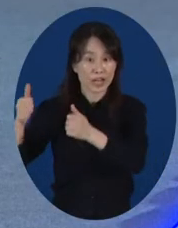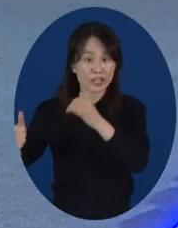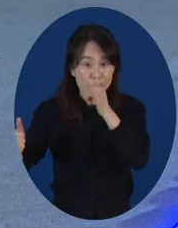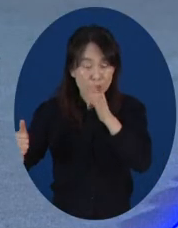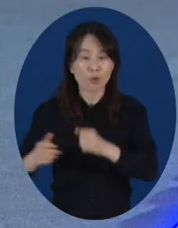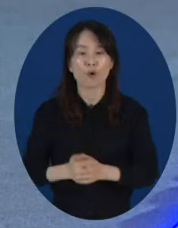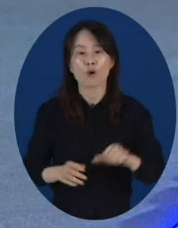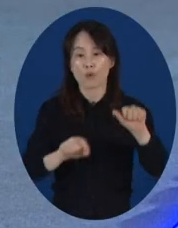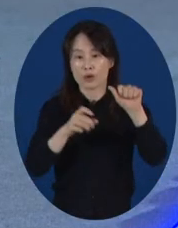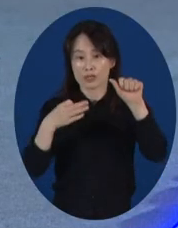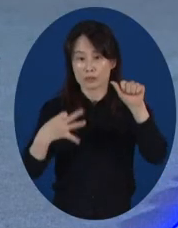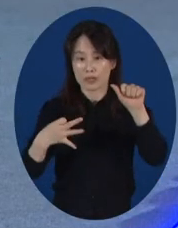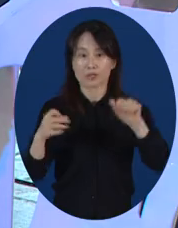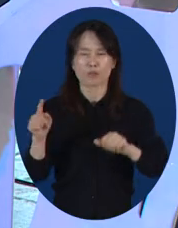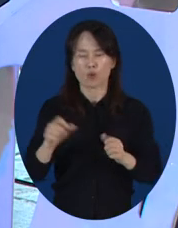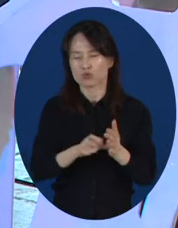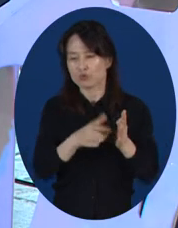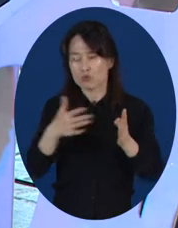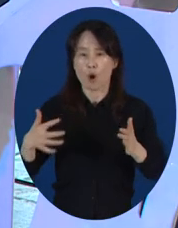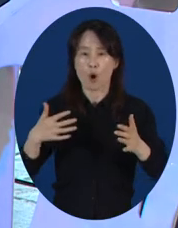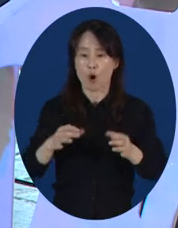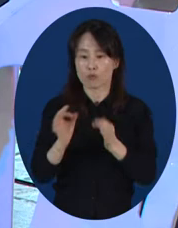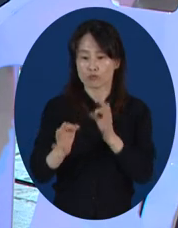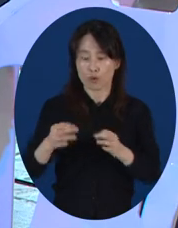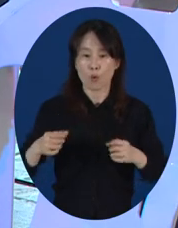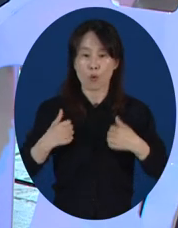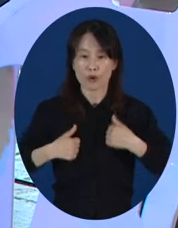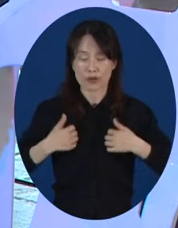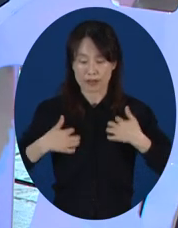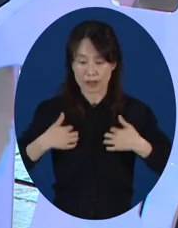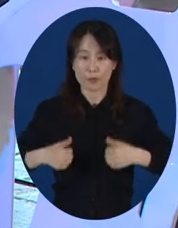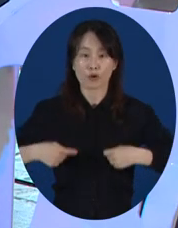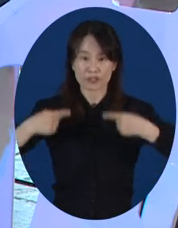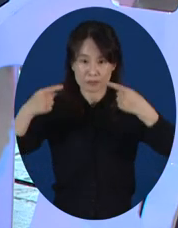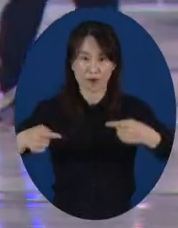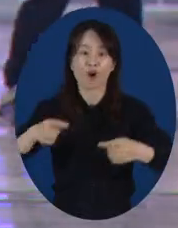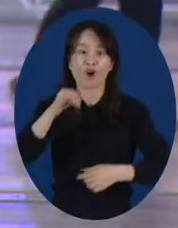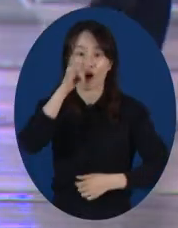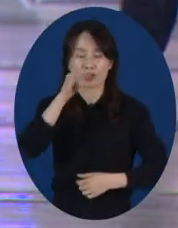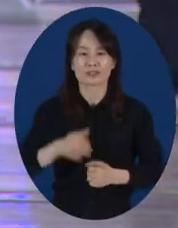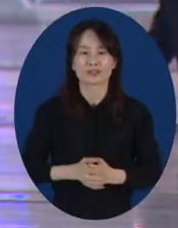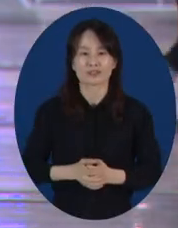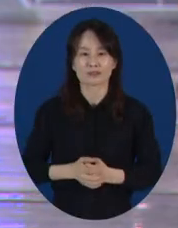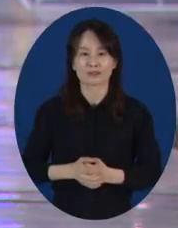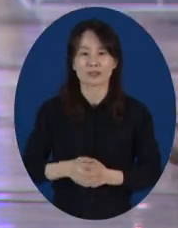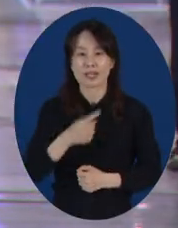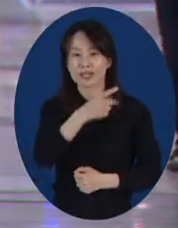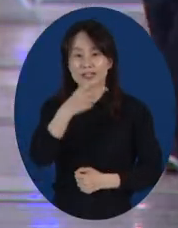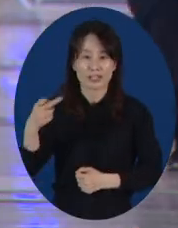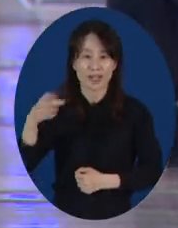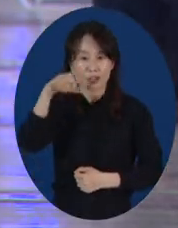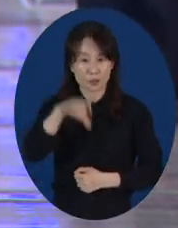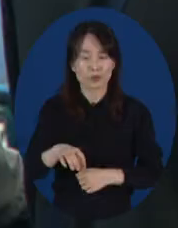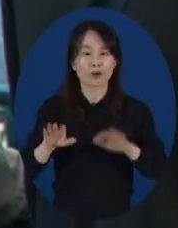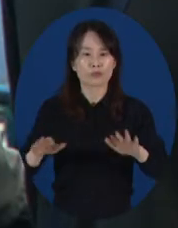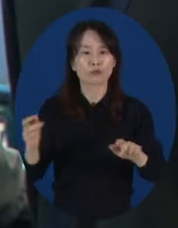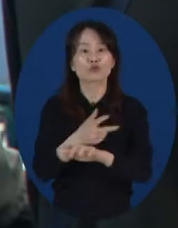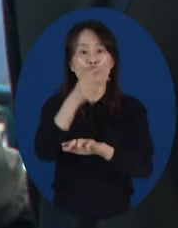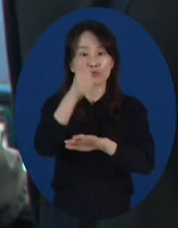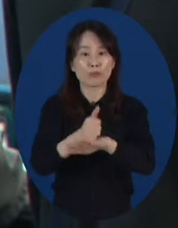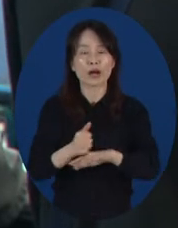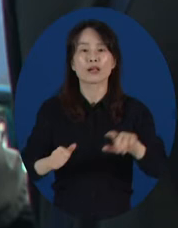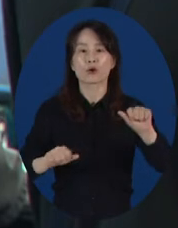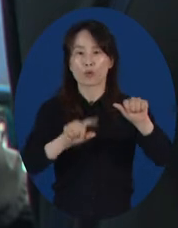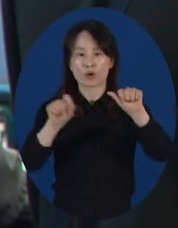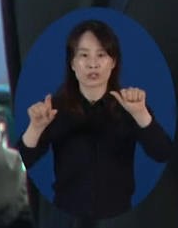본선이, 14일에는 유명 스트리머와 프로게이머가 참가하는 경기가 진행됩니다. 플레이 엑스포는 일산 킨텍스에서 이번